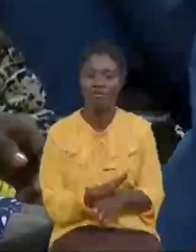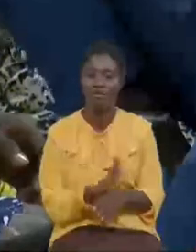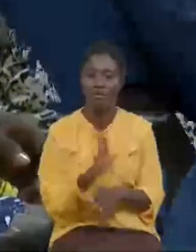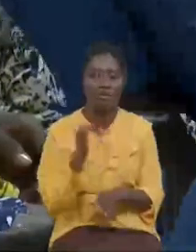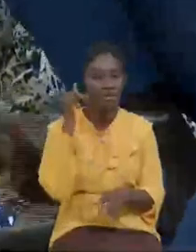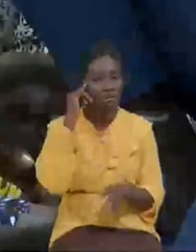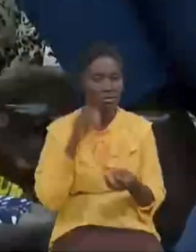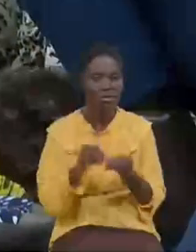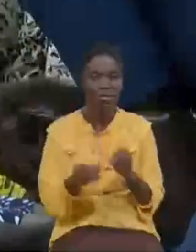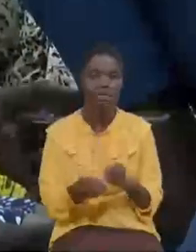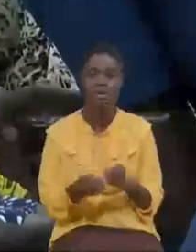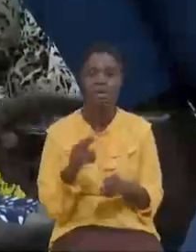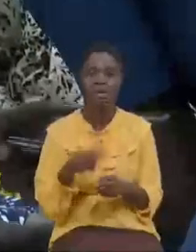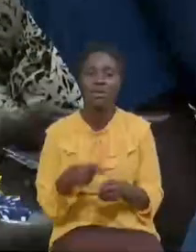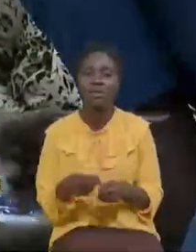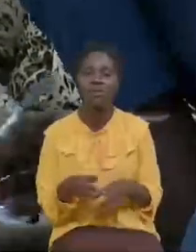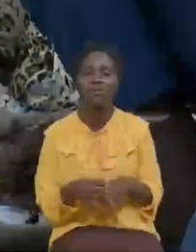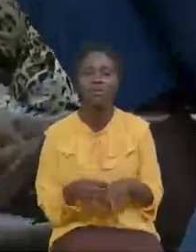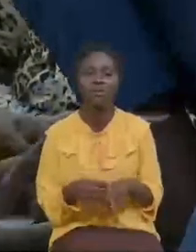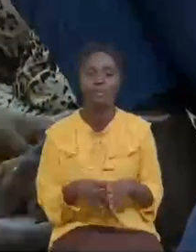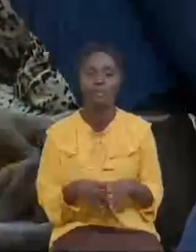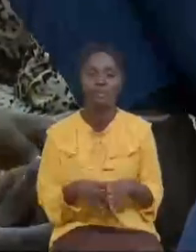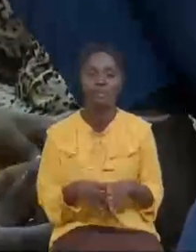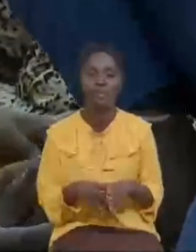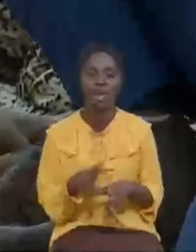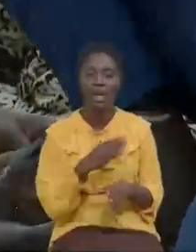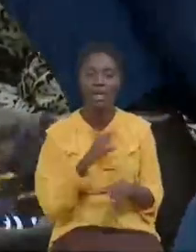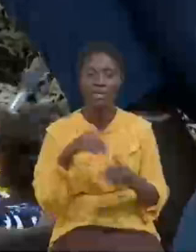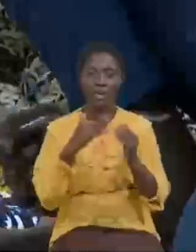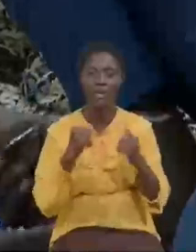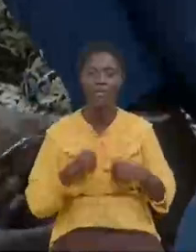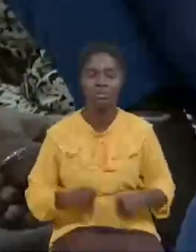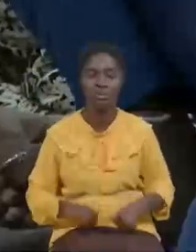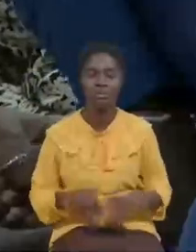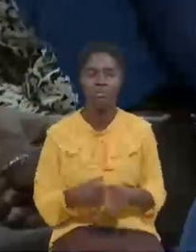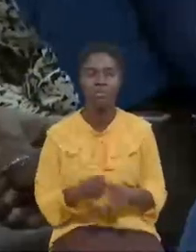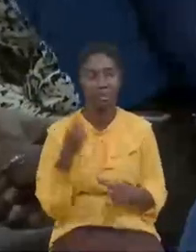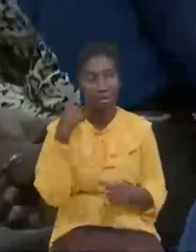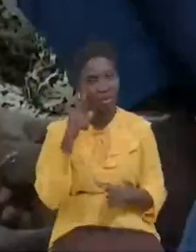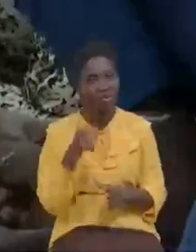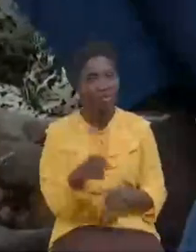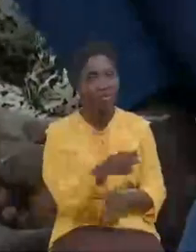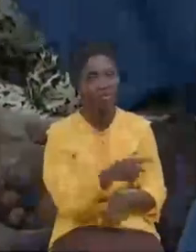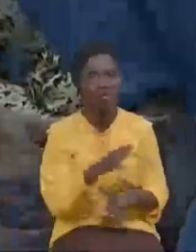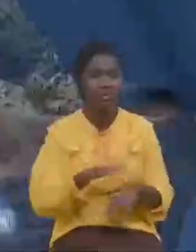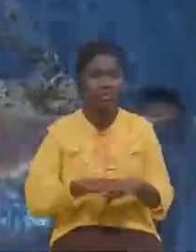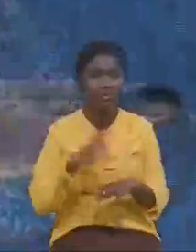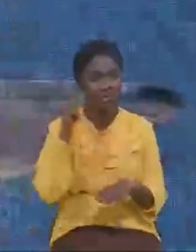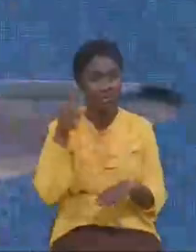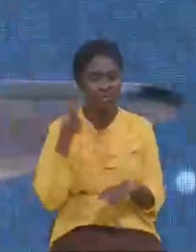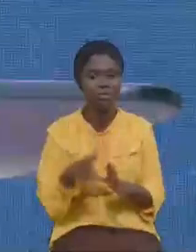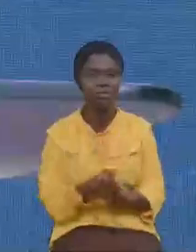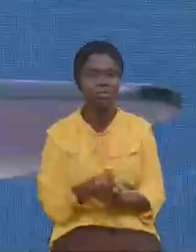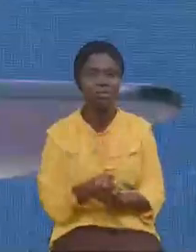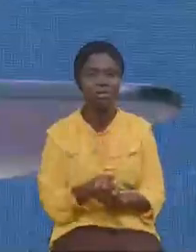Envoyez-nous votre nom et votre adresse. Pour ceux qui sont à la télé ou à la radio,